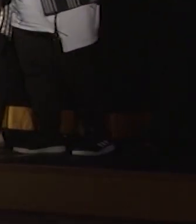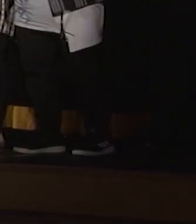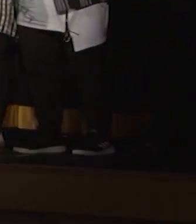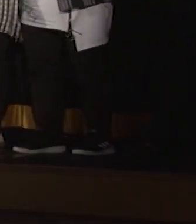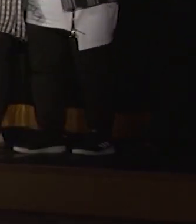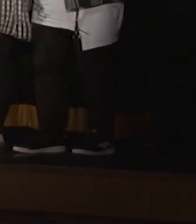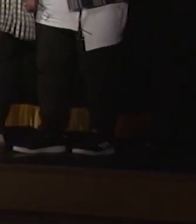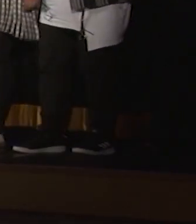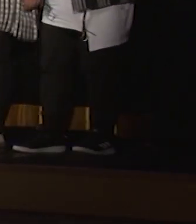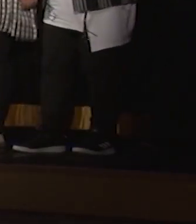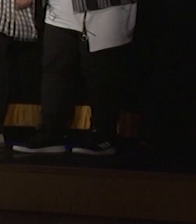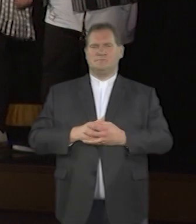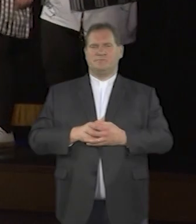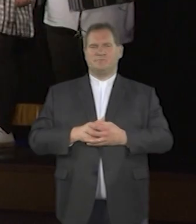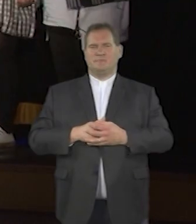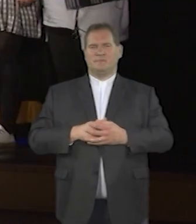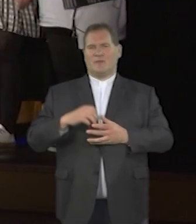To dla Oli, proszę Państwa.